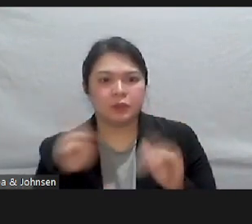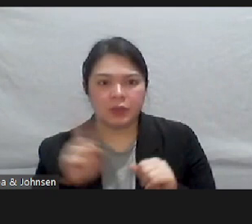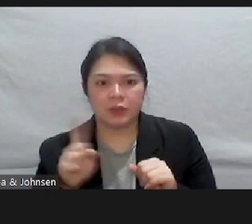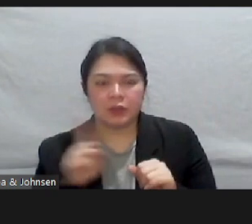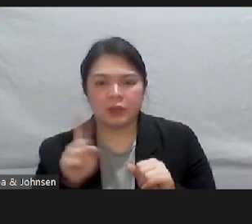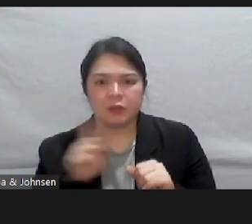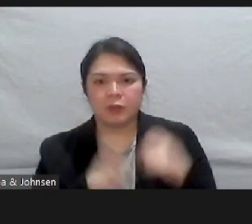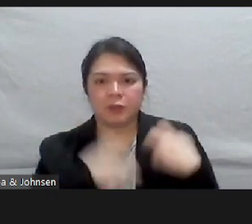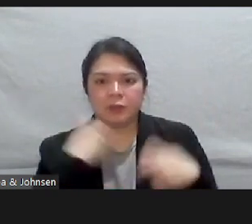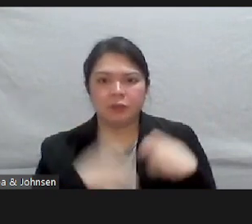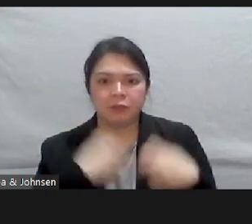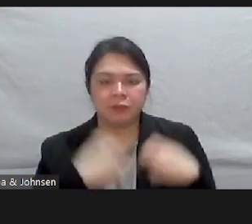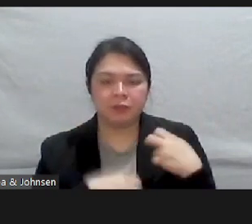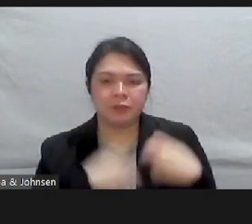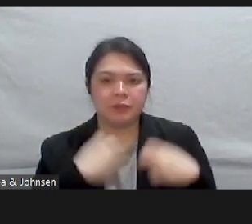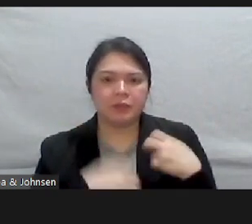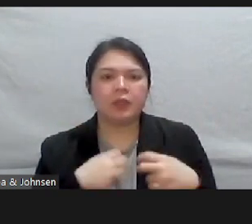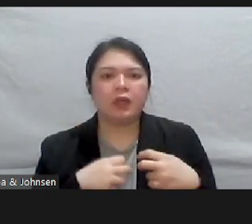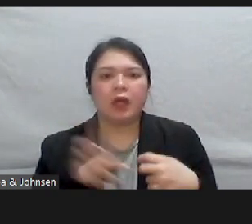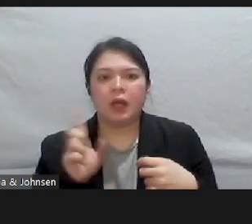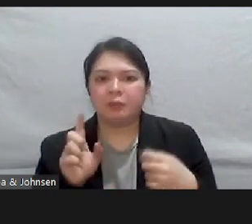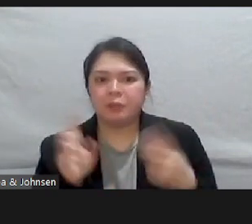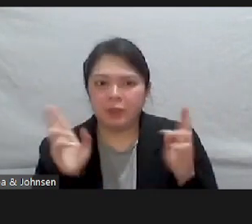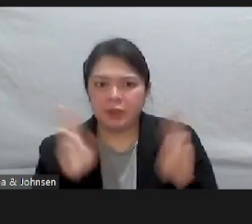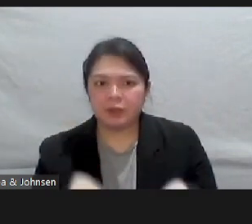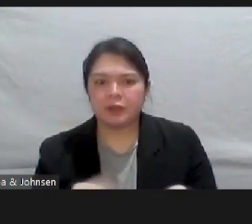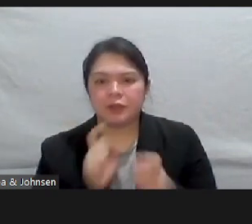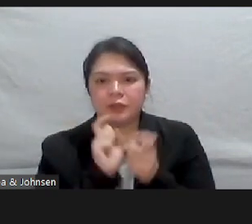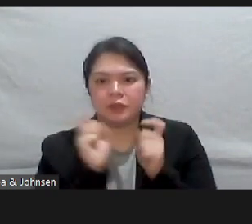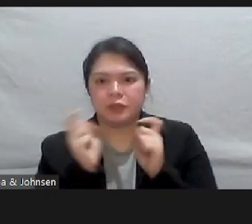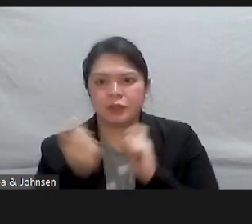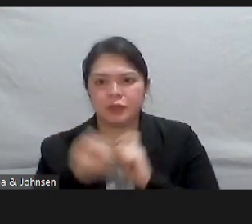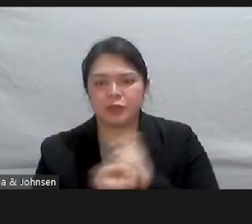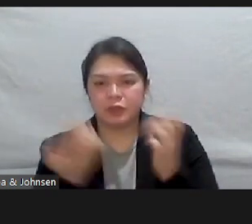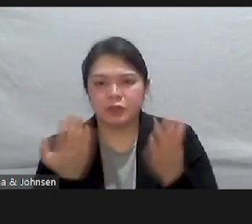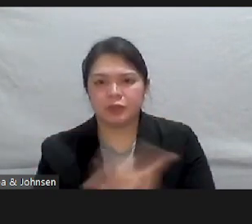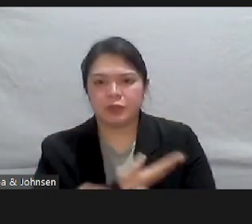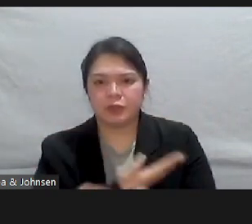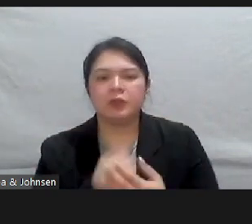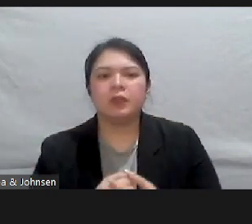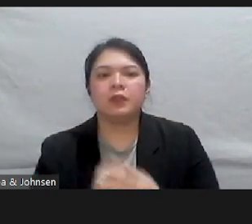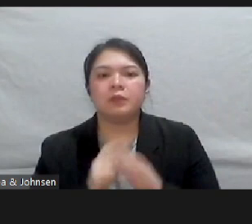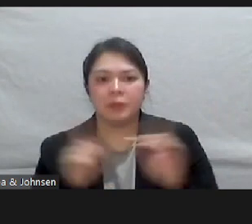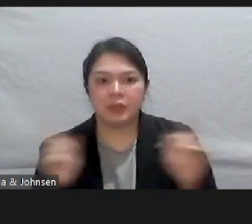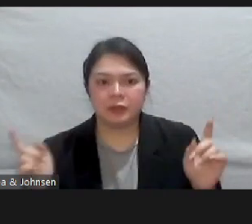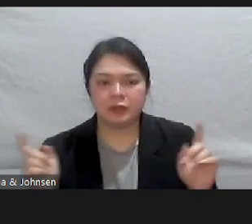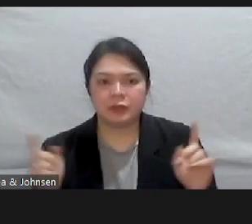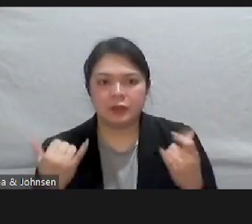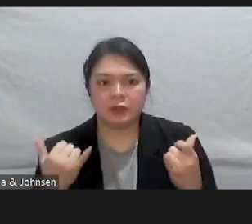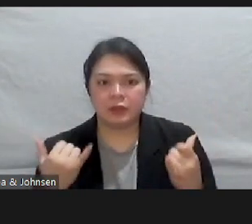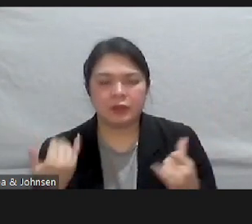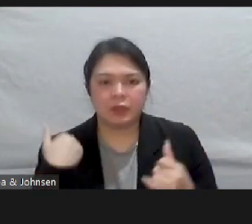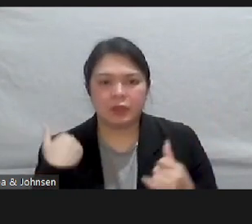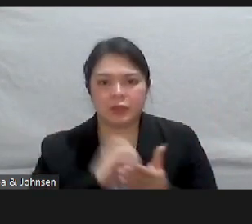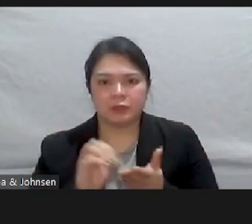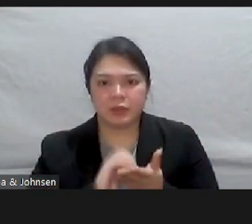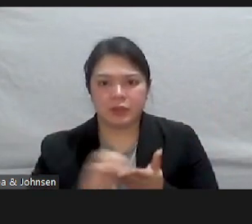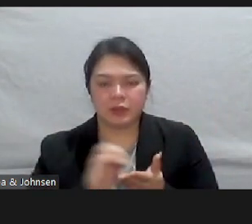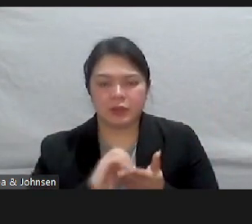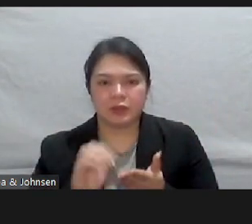mga naganap na pagbabago dito. Gayunpaman, hindi pa nga na-amend, no,